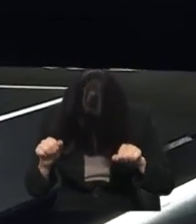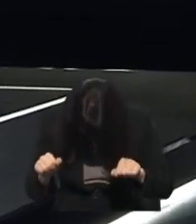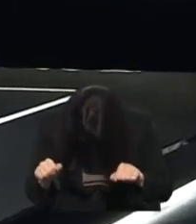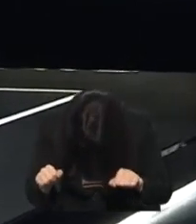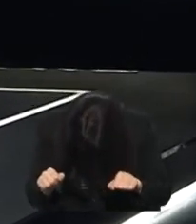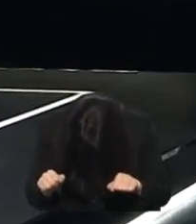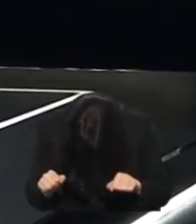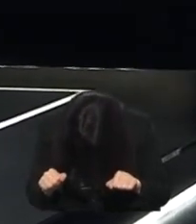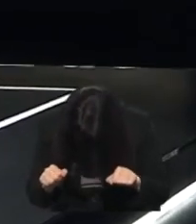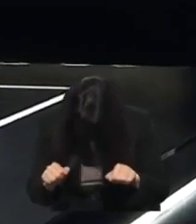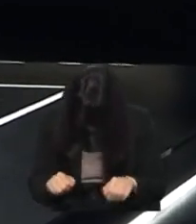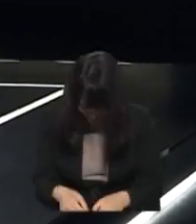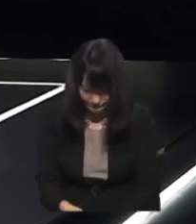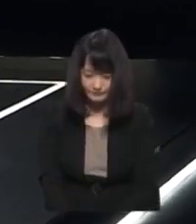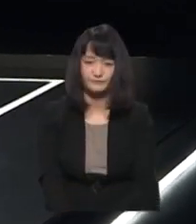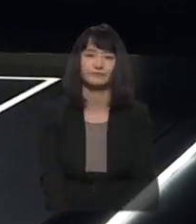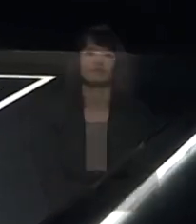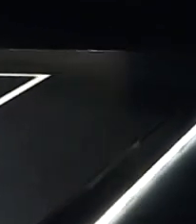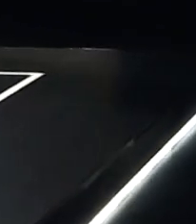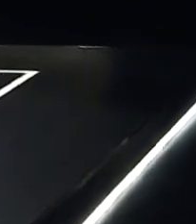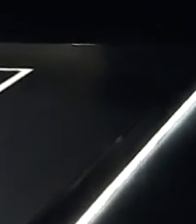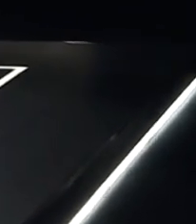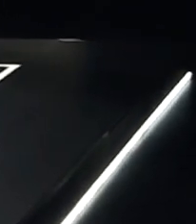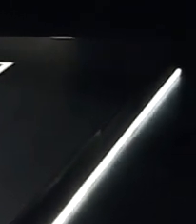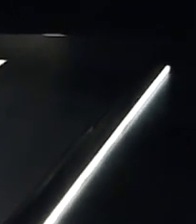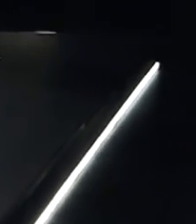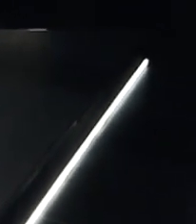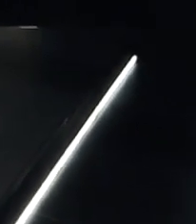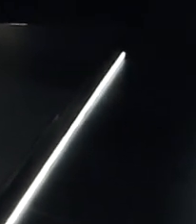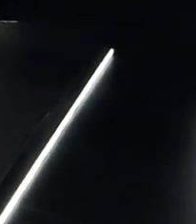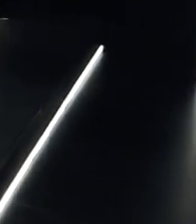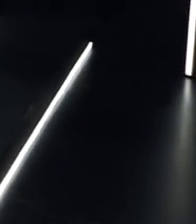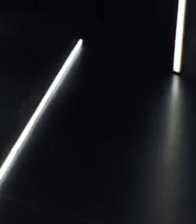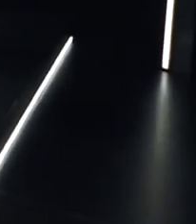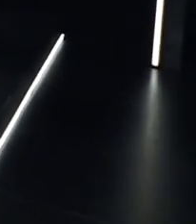수가 따름 다 그